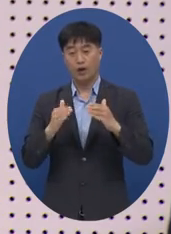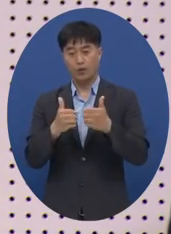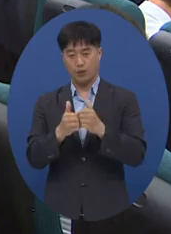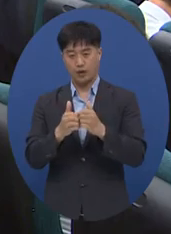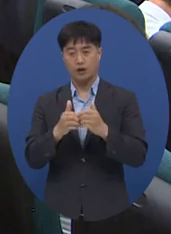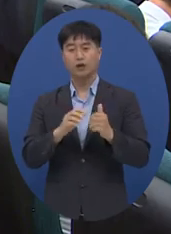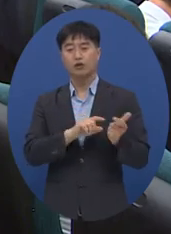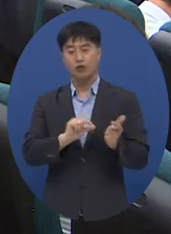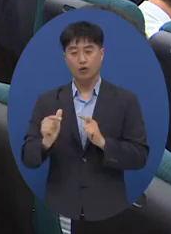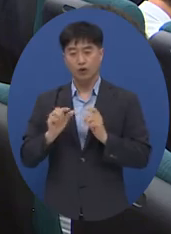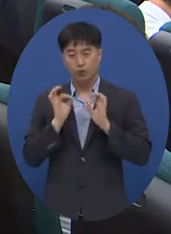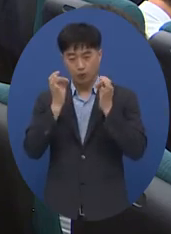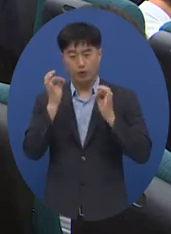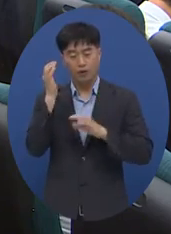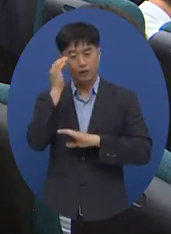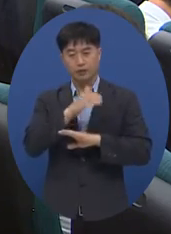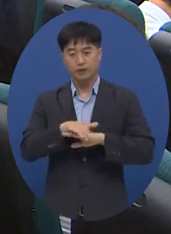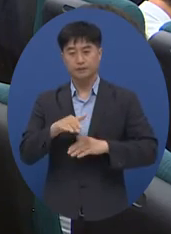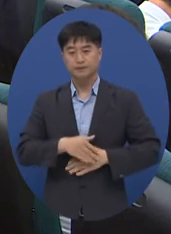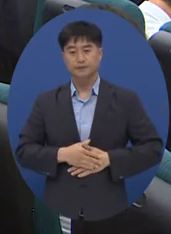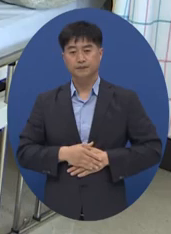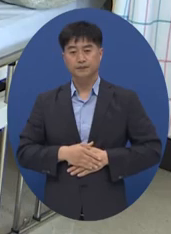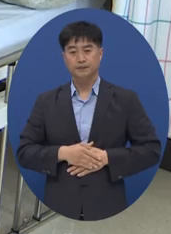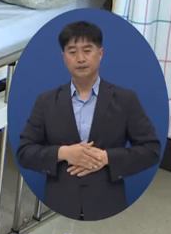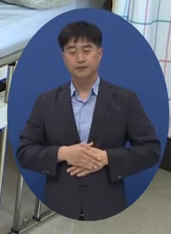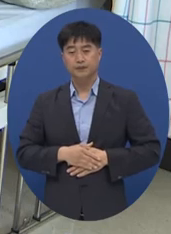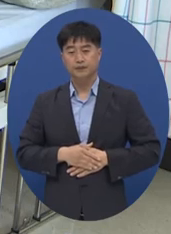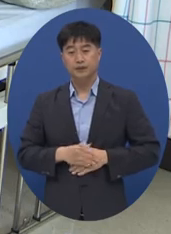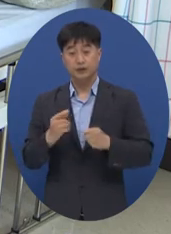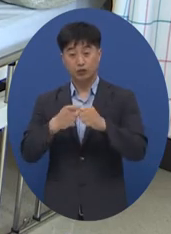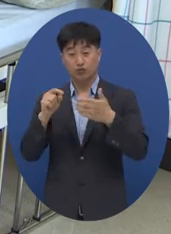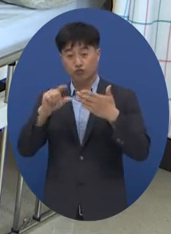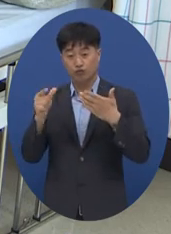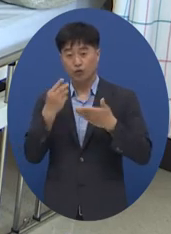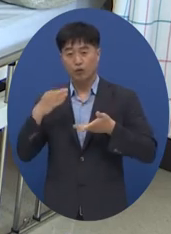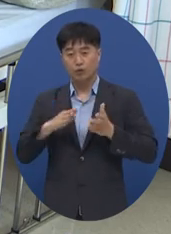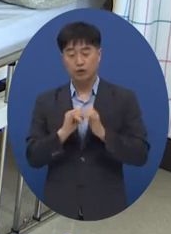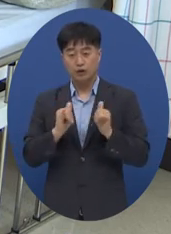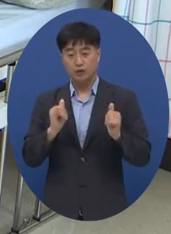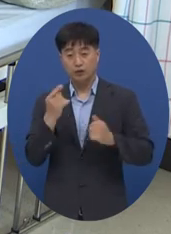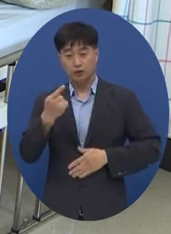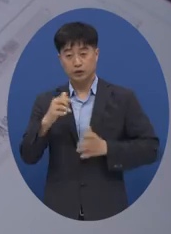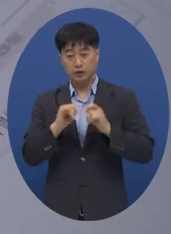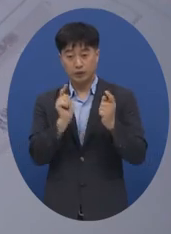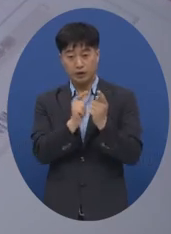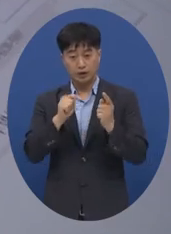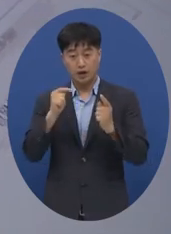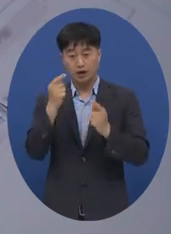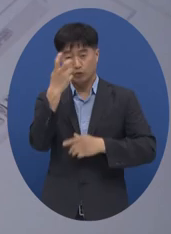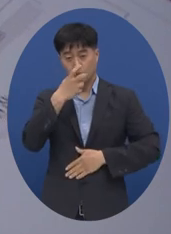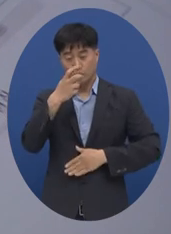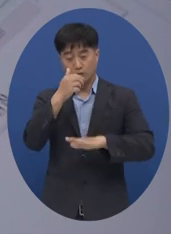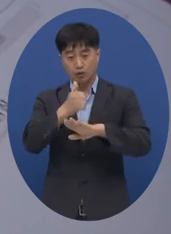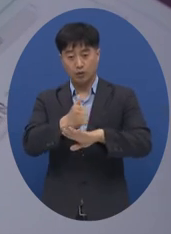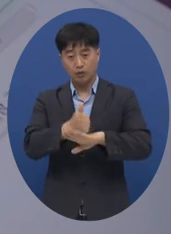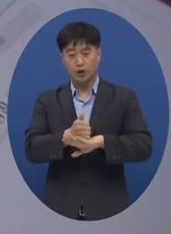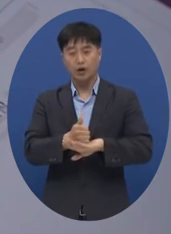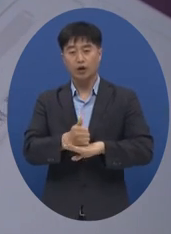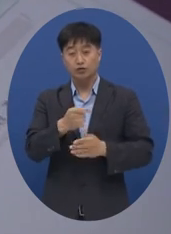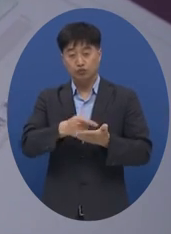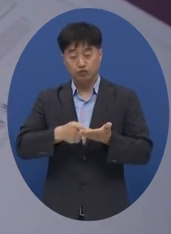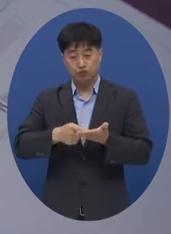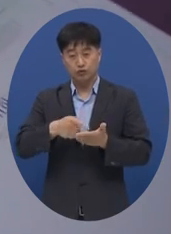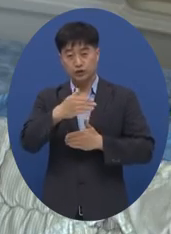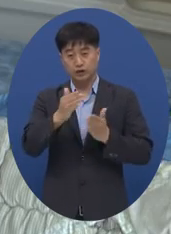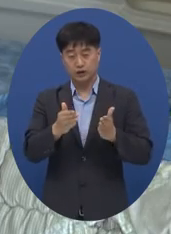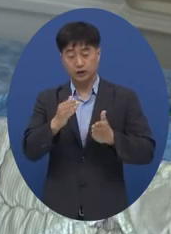여는 등 다방면으로 노력을 기울이고 있습니다. 한편 작년 9월 경기도민 천여 명을 대상으로 한 여론조사에선 수술실